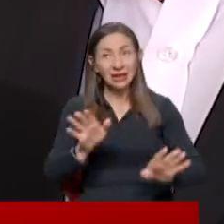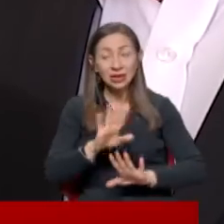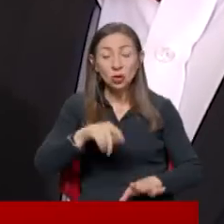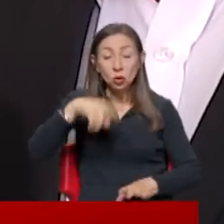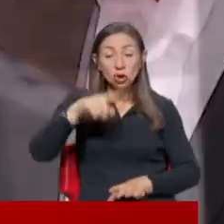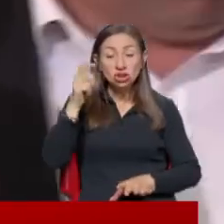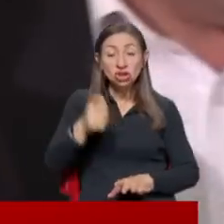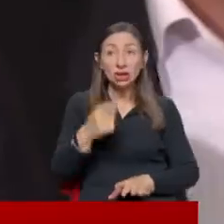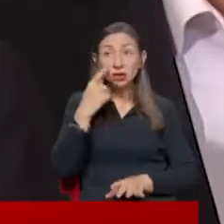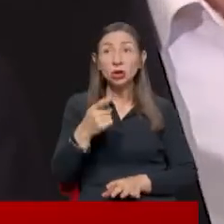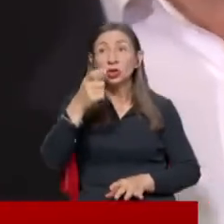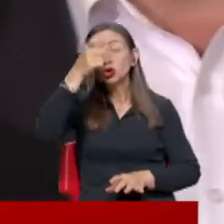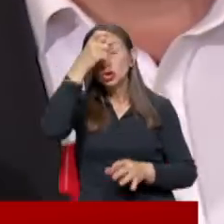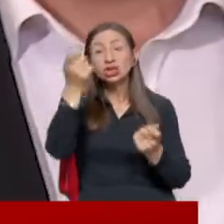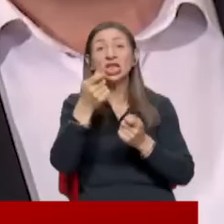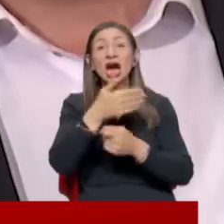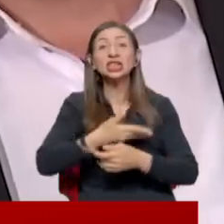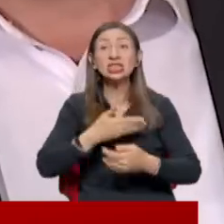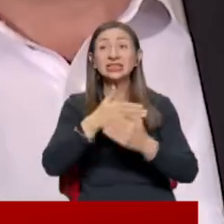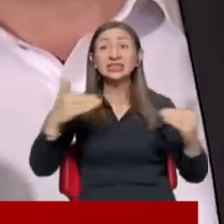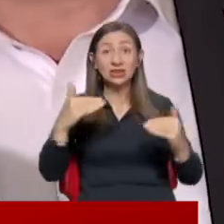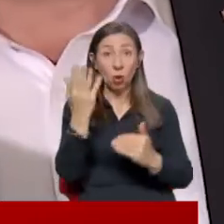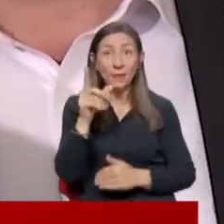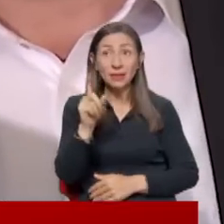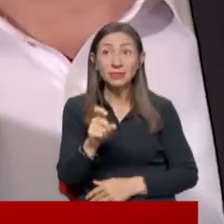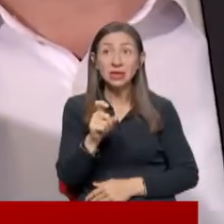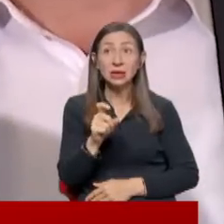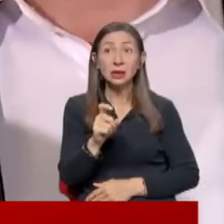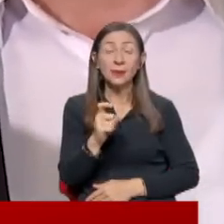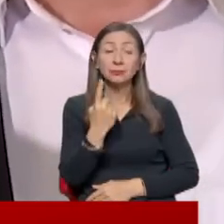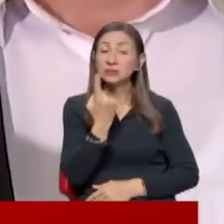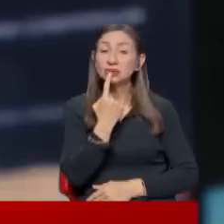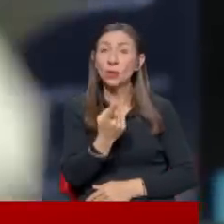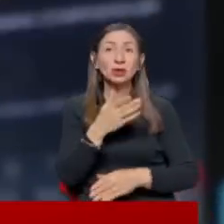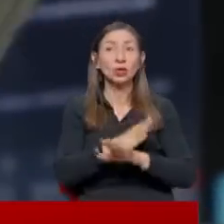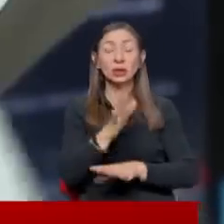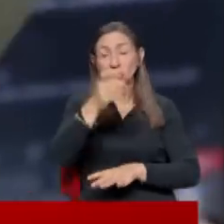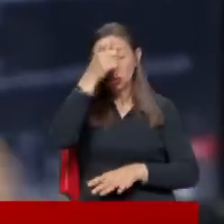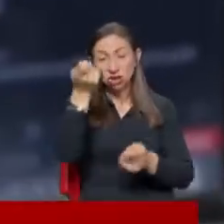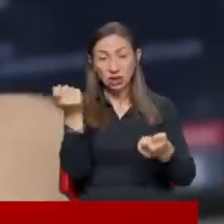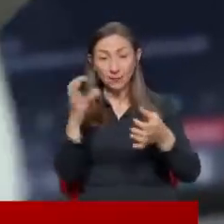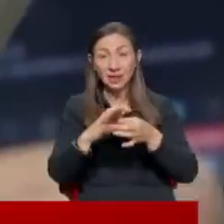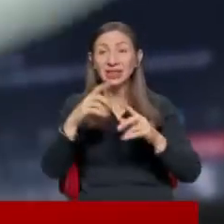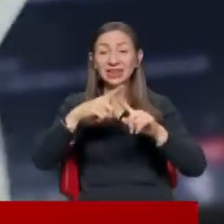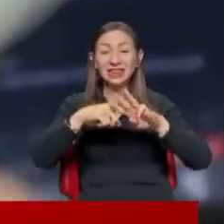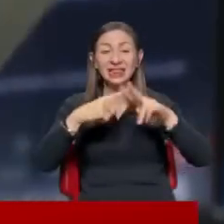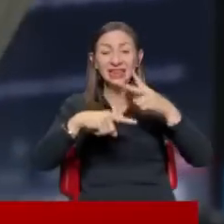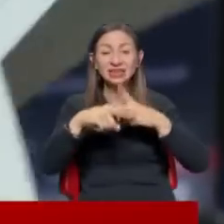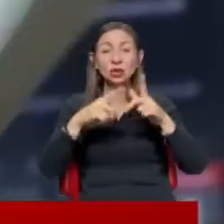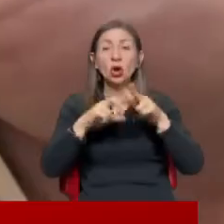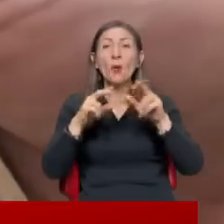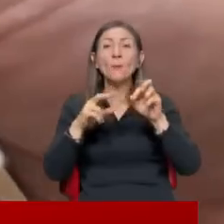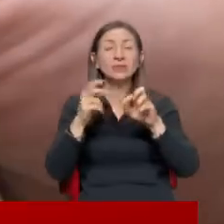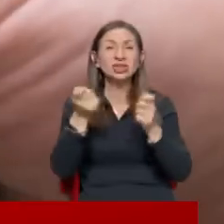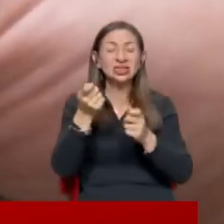günün şartlarına göre. Türk İş'in açlık sınırı olabilir mi efendim? Bir şey demek doğru olmaz. Türk İş'e bağlı Teskop İş artan döviz kuru